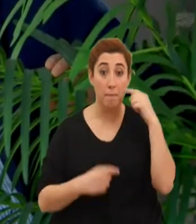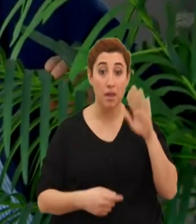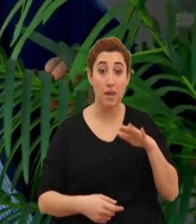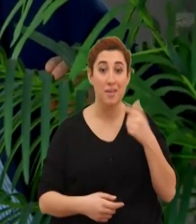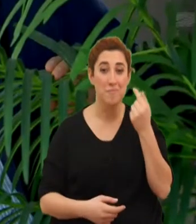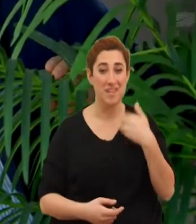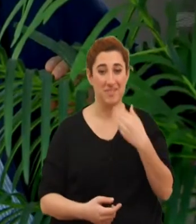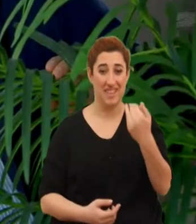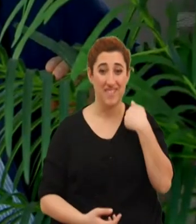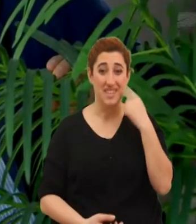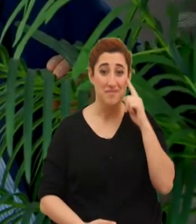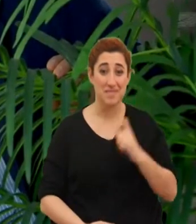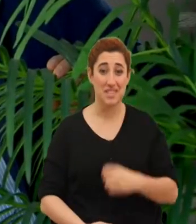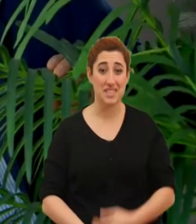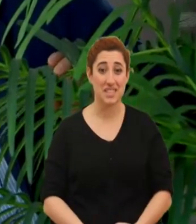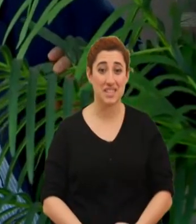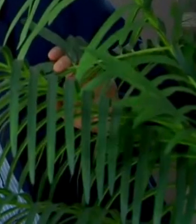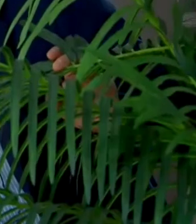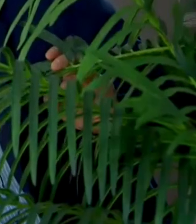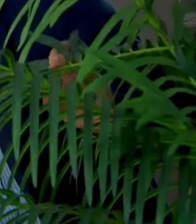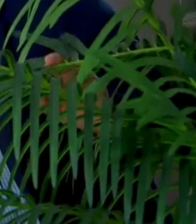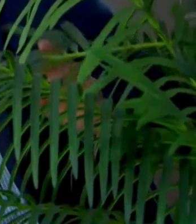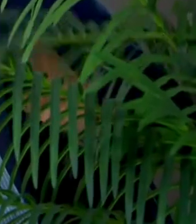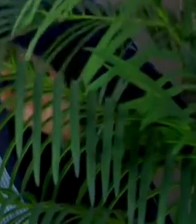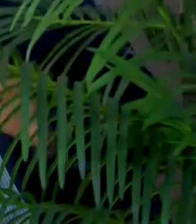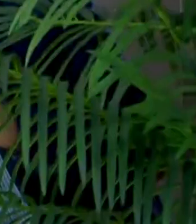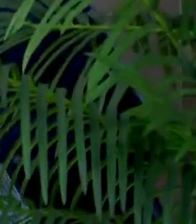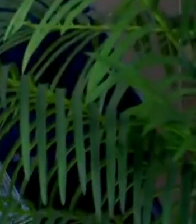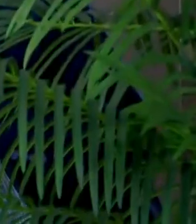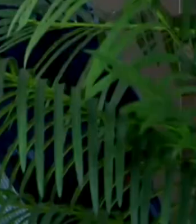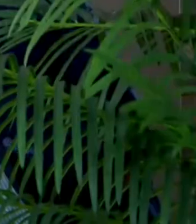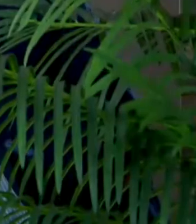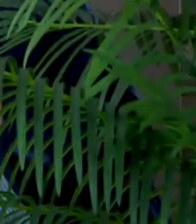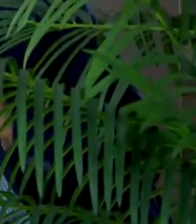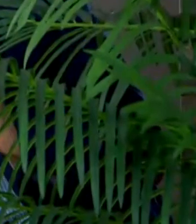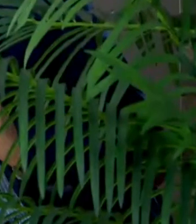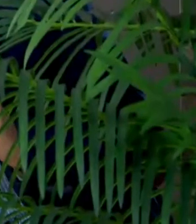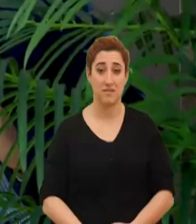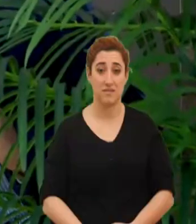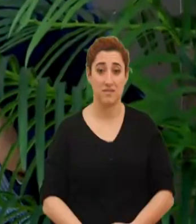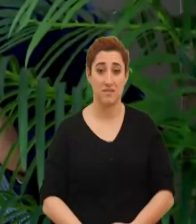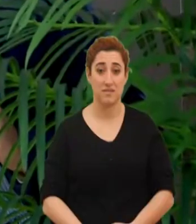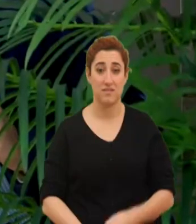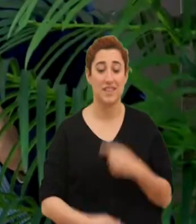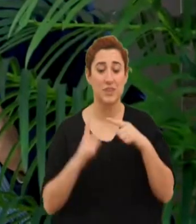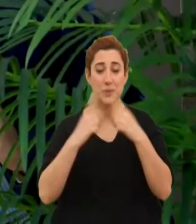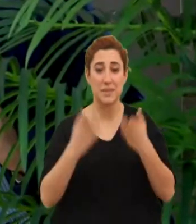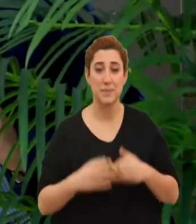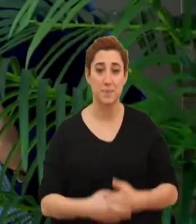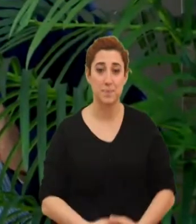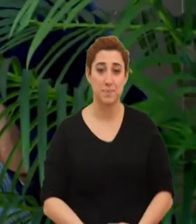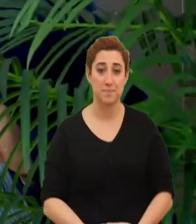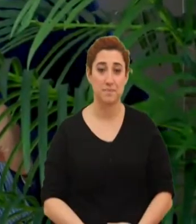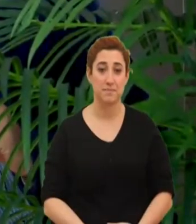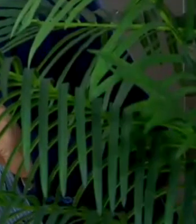Sarp değil, biraz da bana verir misin? Fotoğraftan istiyor. Sarp fotoğraftan koparıp bir parça da Şükrü'ye